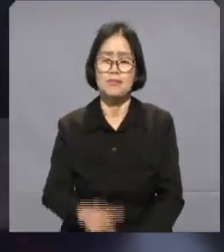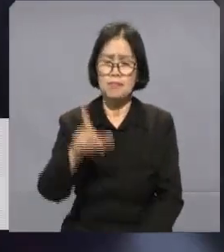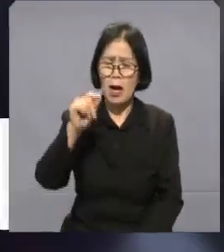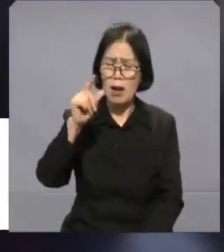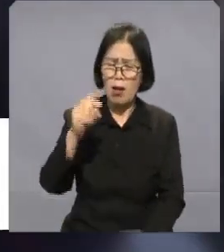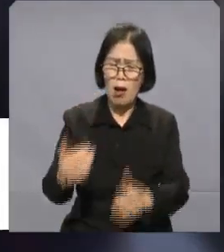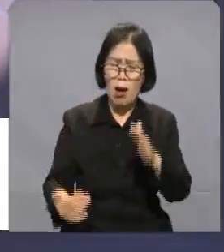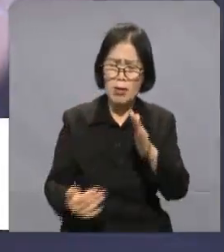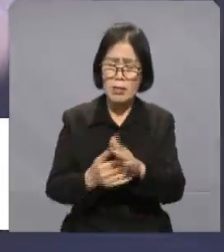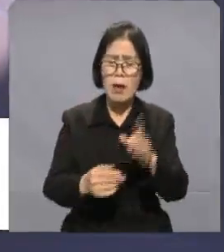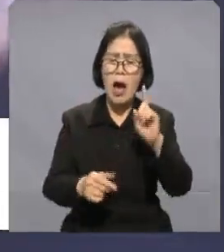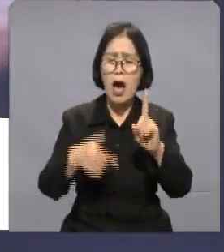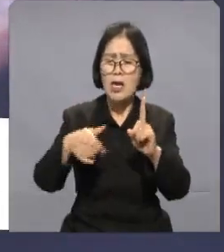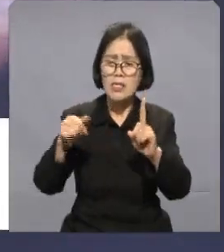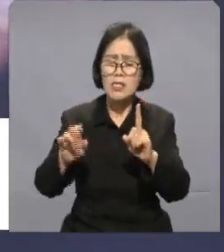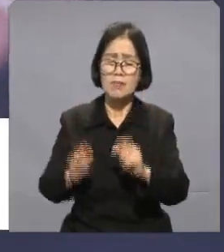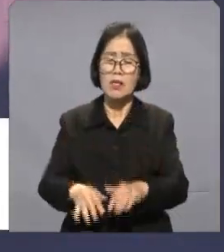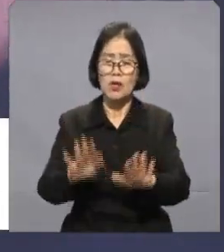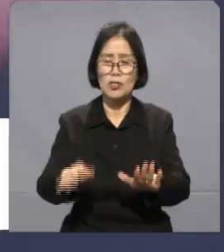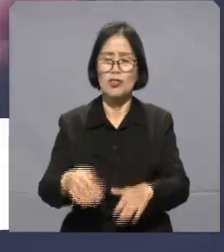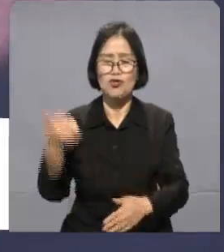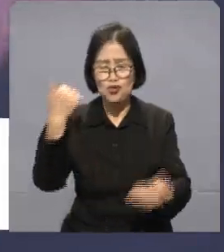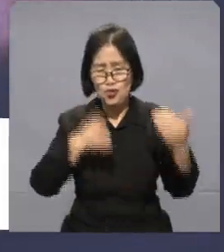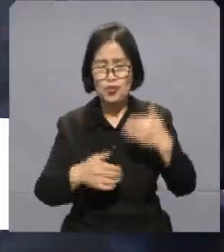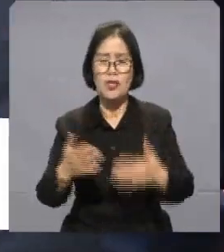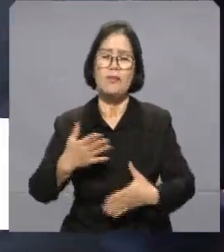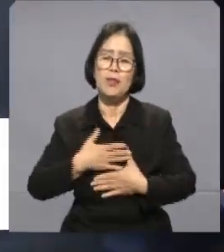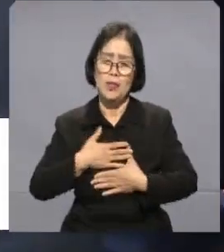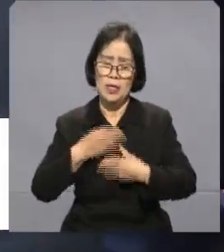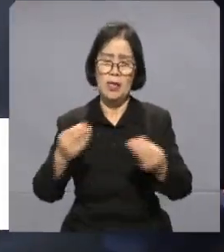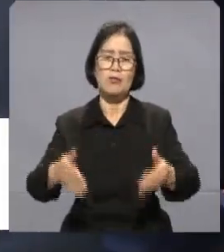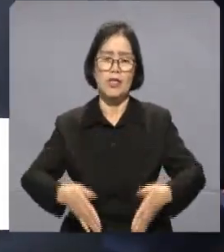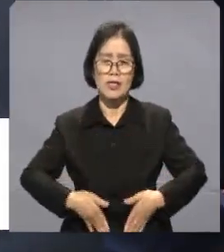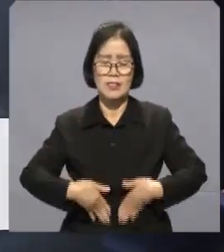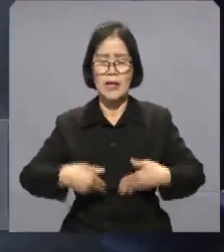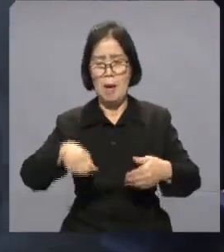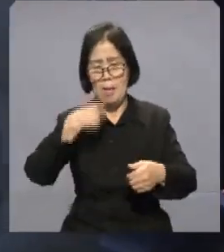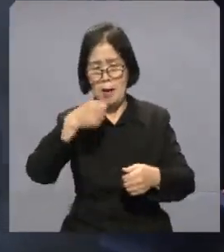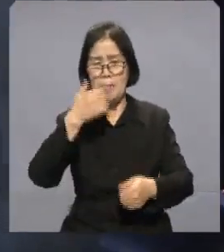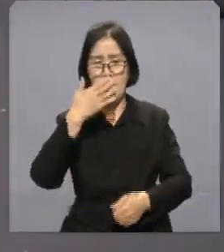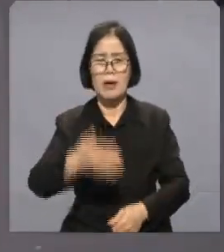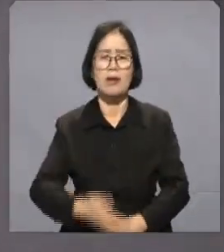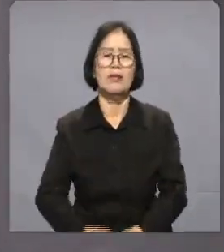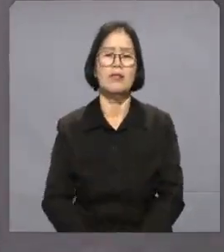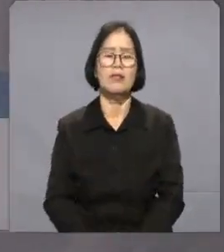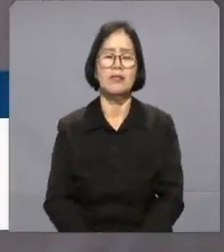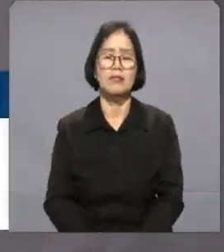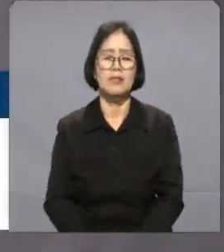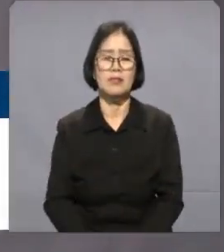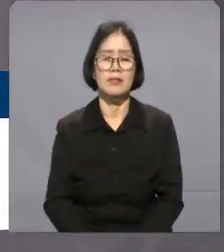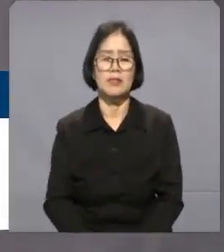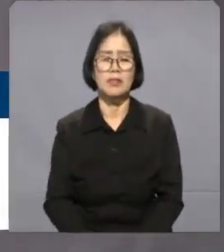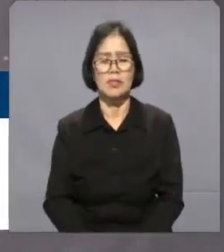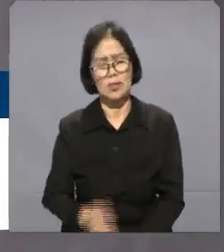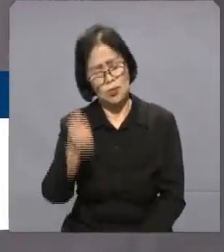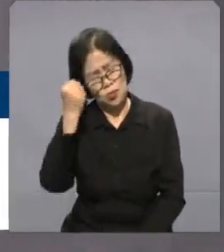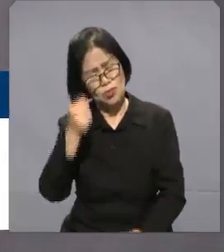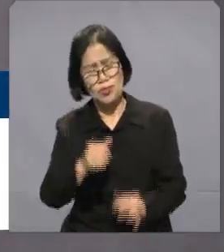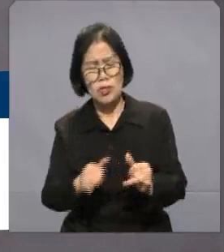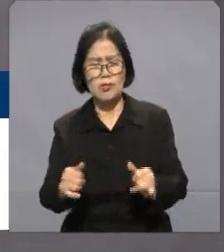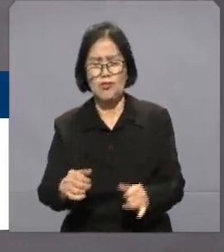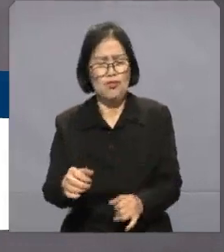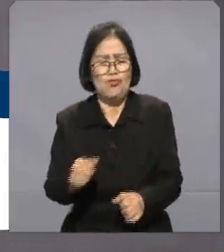원까지 치솟은 한 끼지만 이곳에선 누구나 편안하고 따뜻한 밥상이 가능합니다. 노숙자들은 추운 말 제일